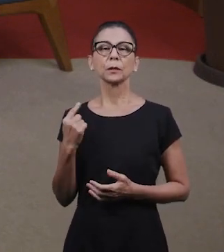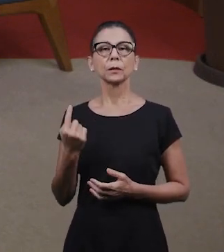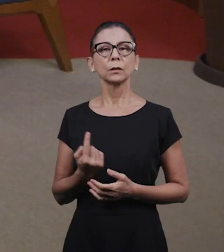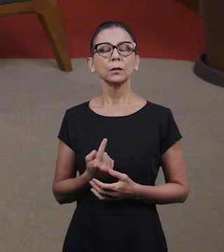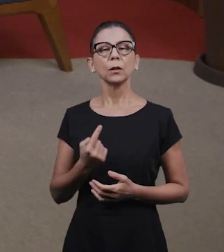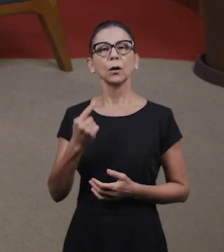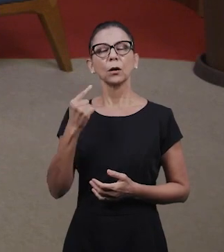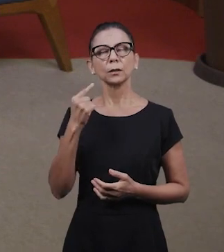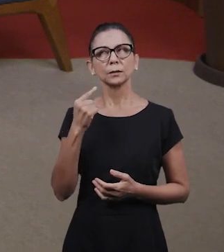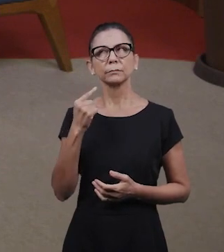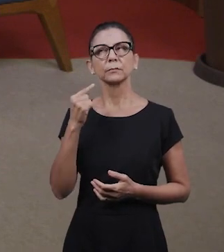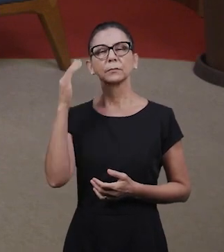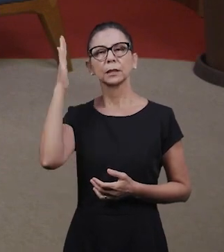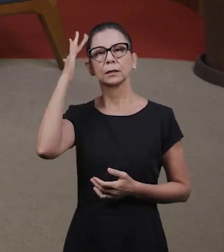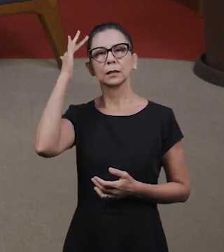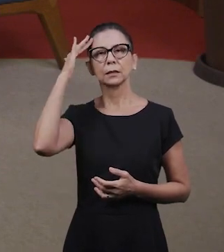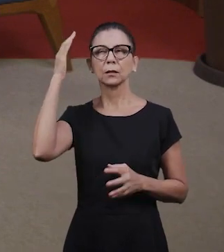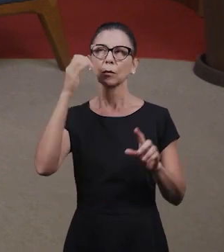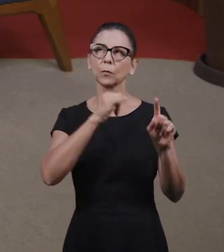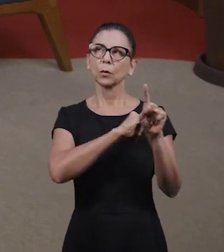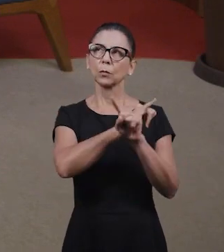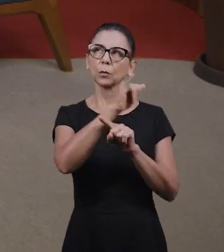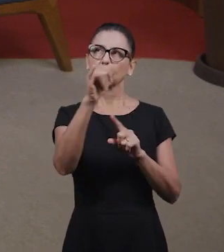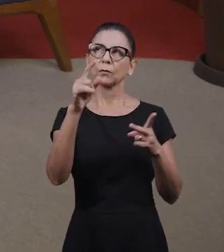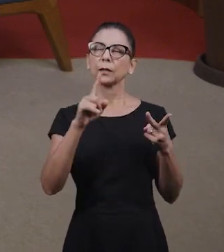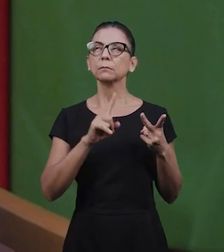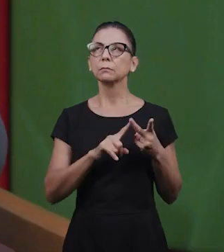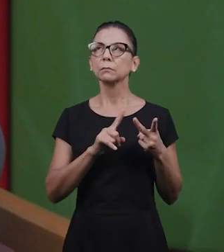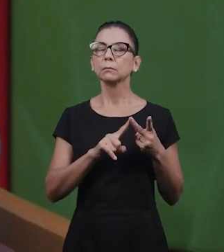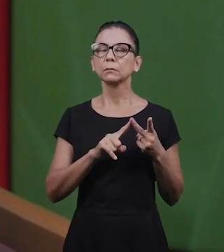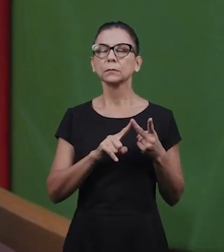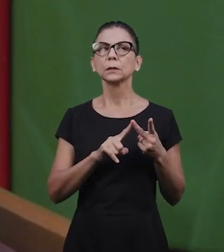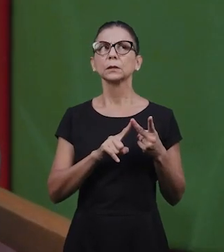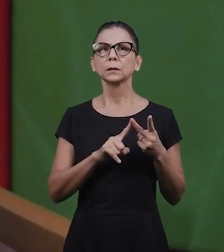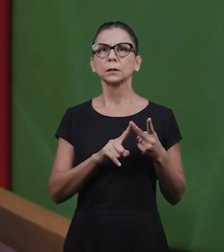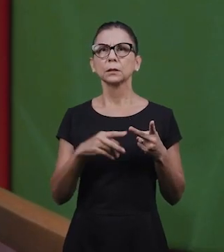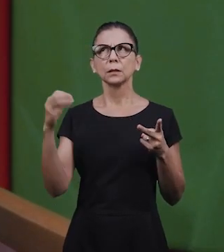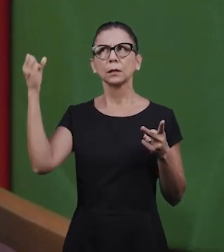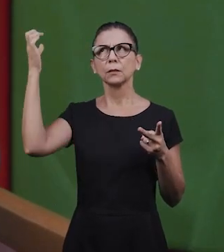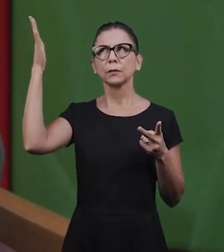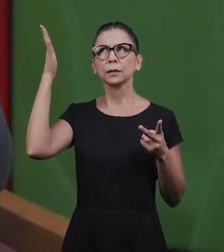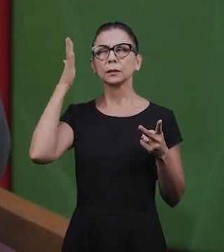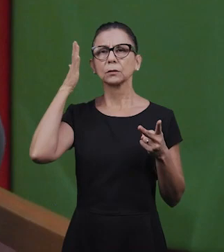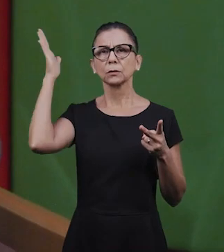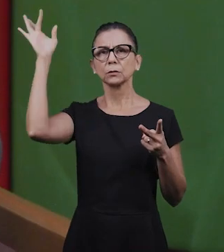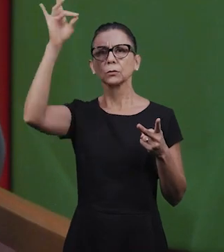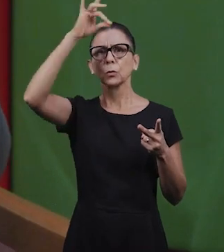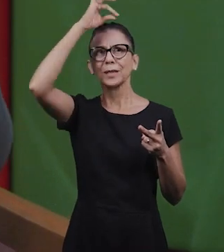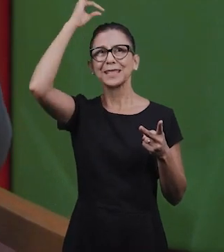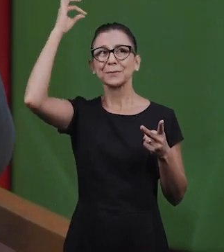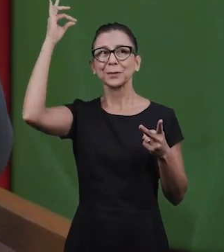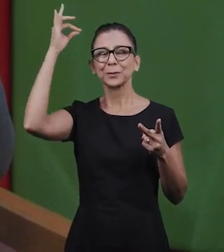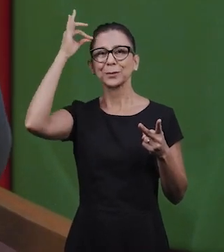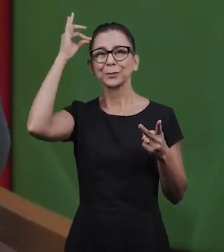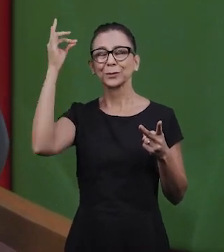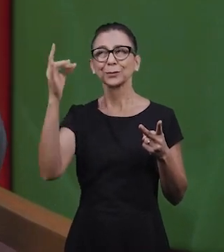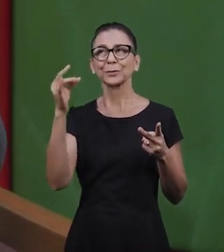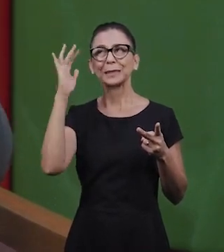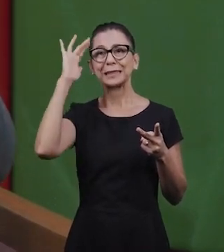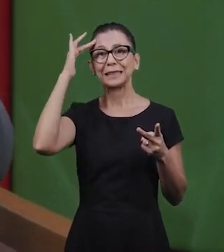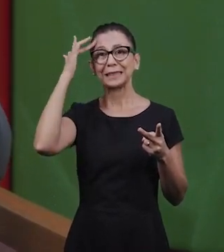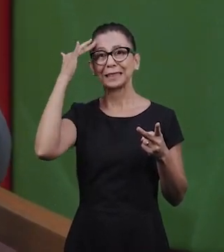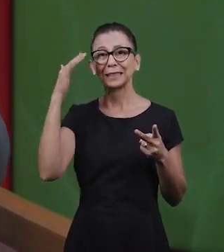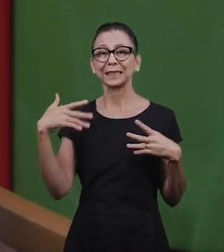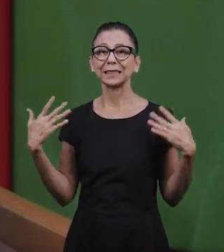Nous sommes dans la compréhension de ce qui est prophétique, de ce que le Saint-Esprit nous donne à comprendre en ce moment